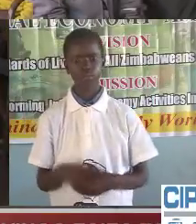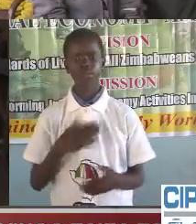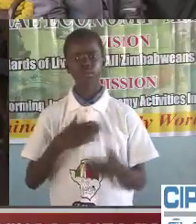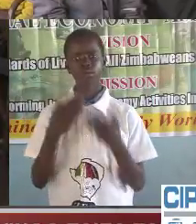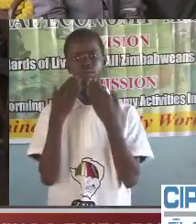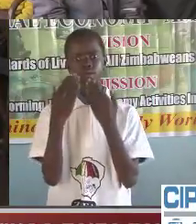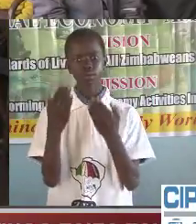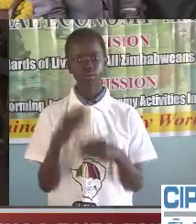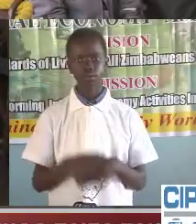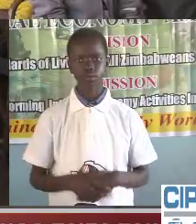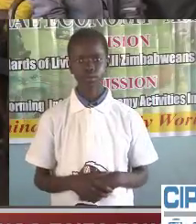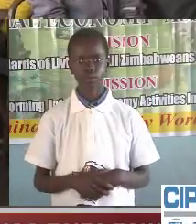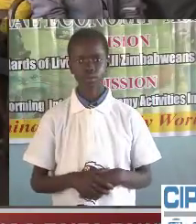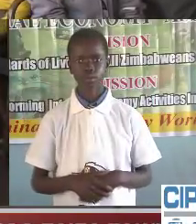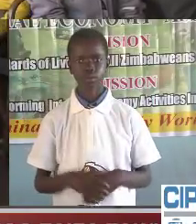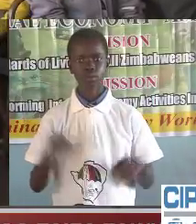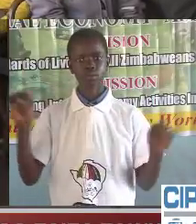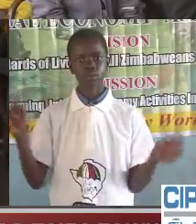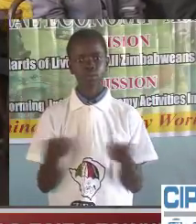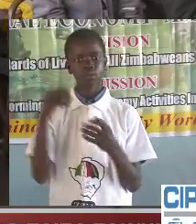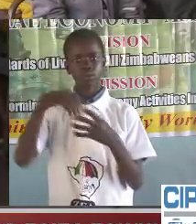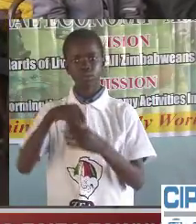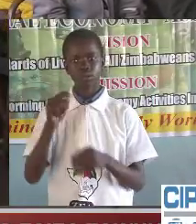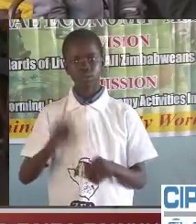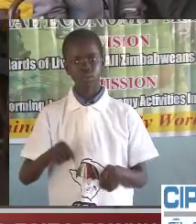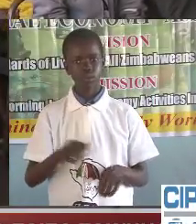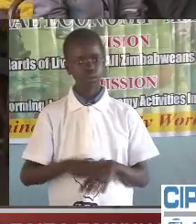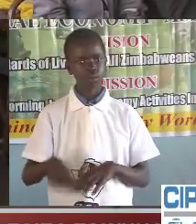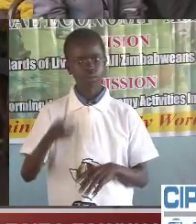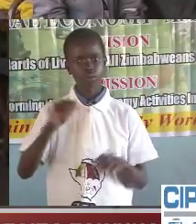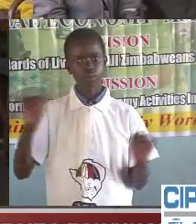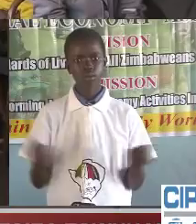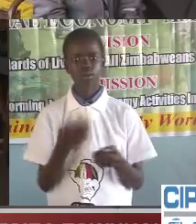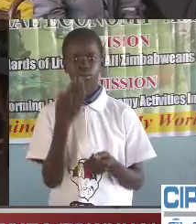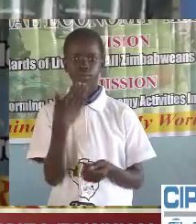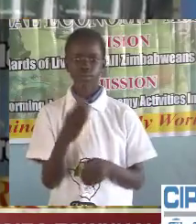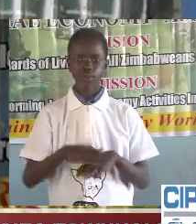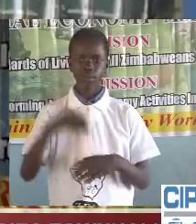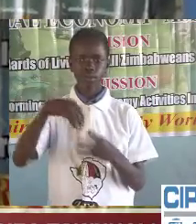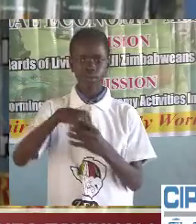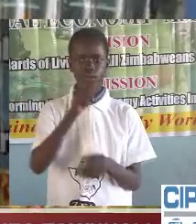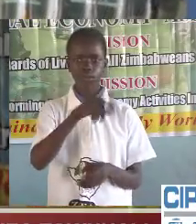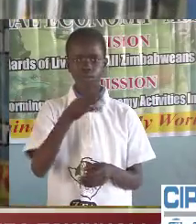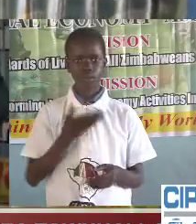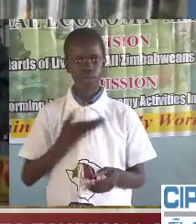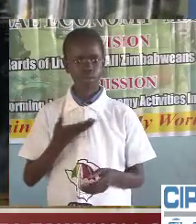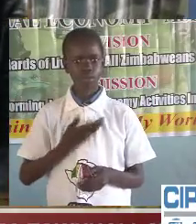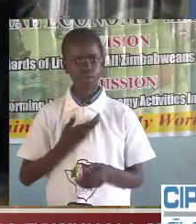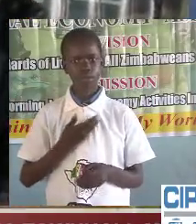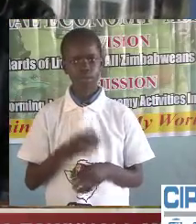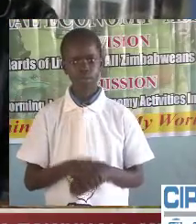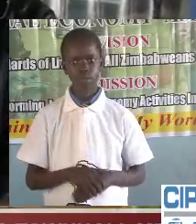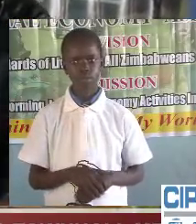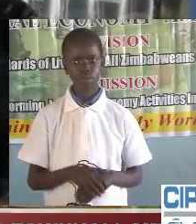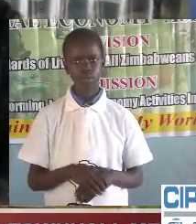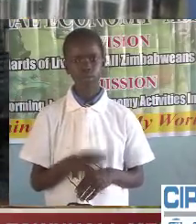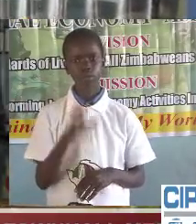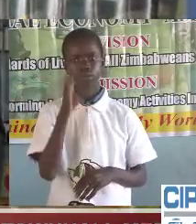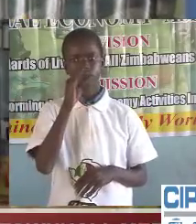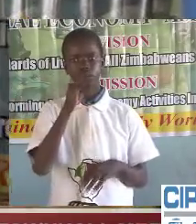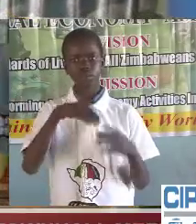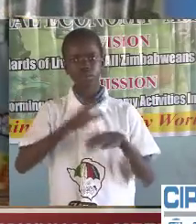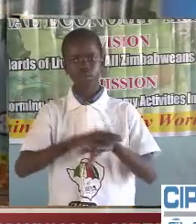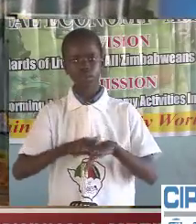Tinotenda nekukasika ndikupa ma-introductions evatinawo. Tikutenda tine veZCIEA vanhu vari